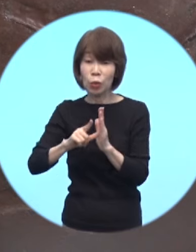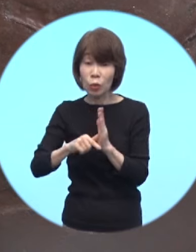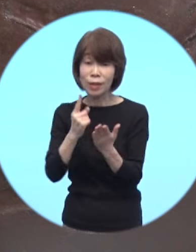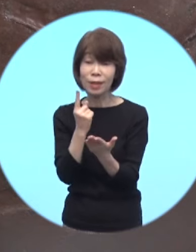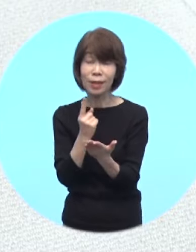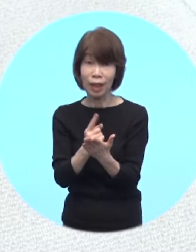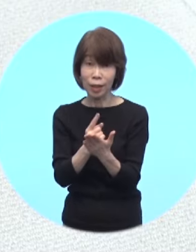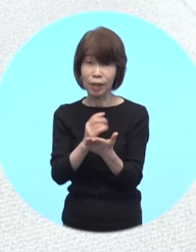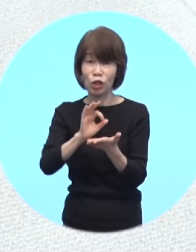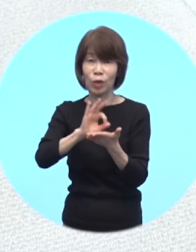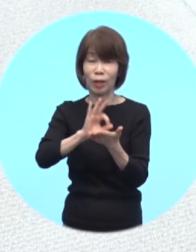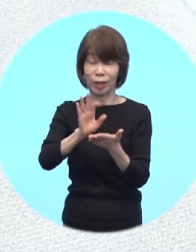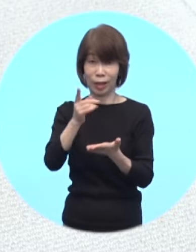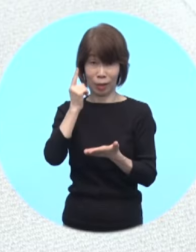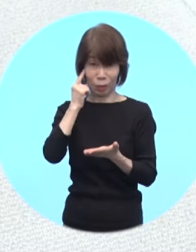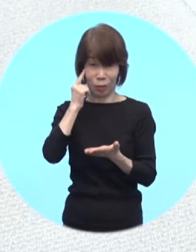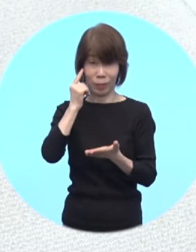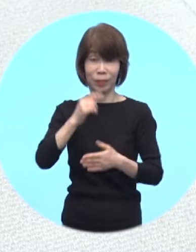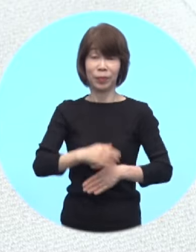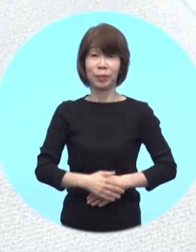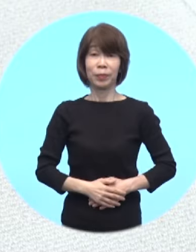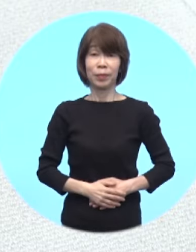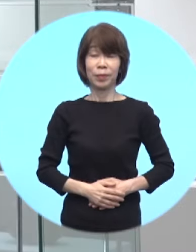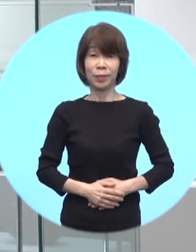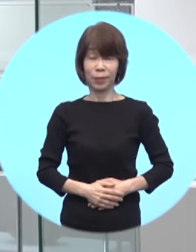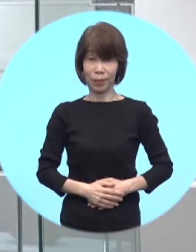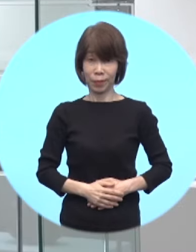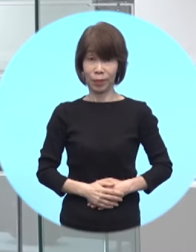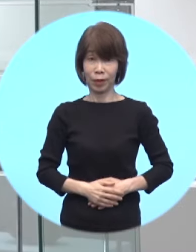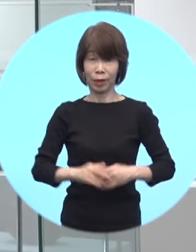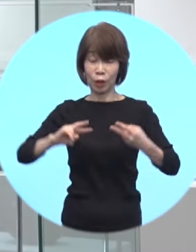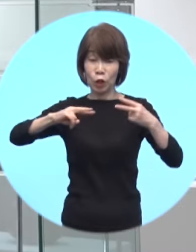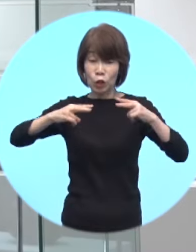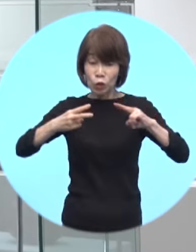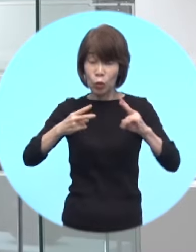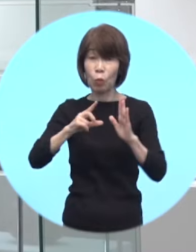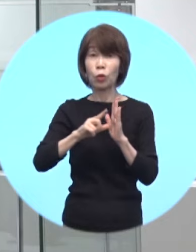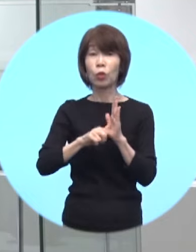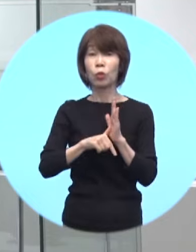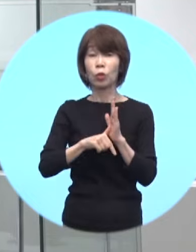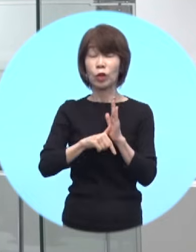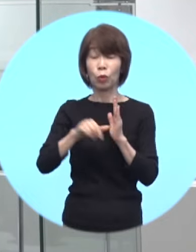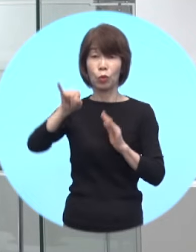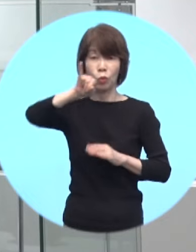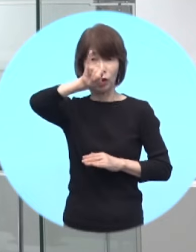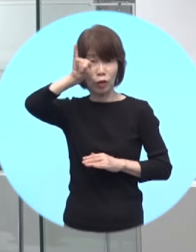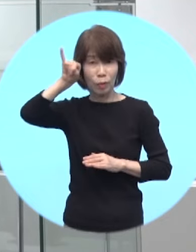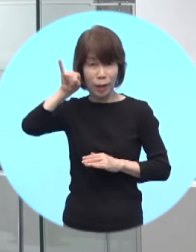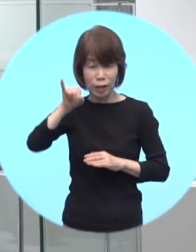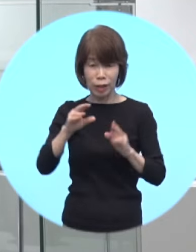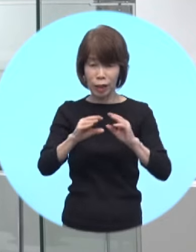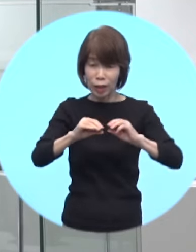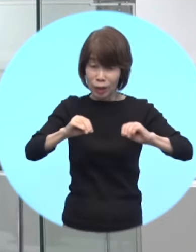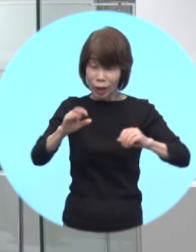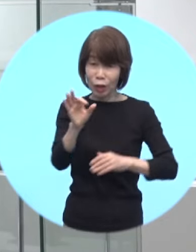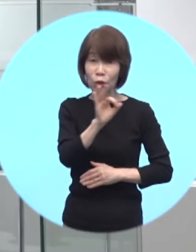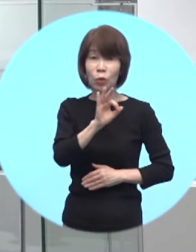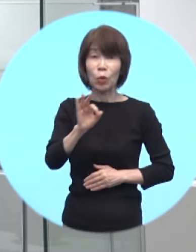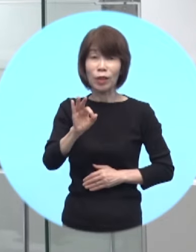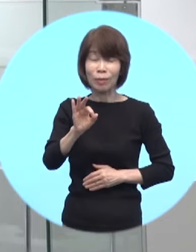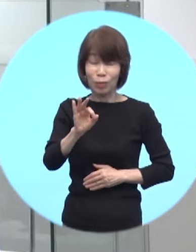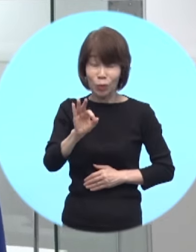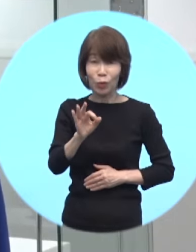ってたんでないかなというふうに考えています。 縄文時代と聞くと縄文土器ばかり思い浮かんでいたんです